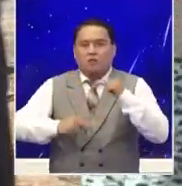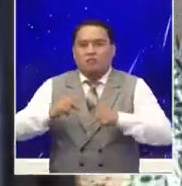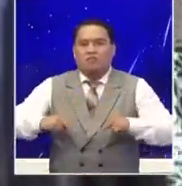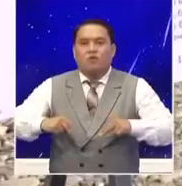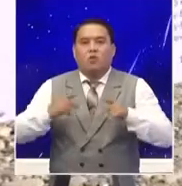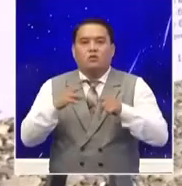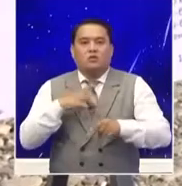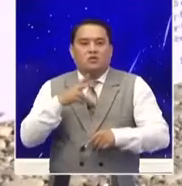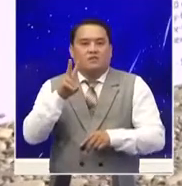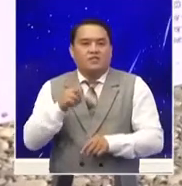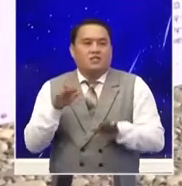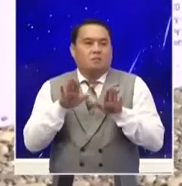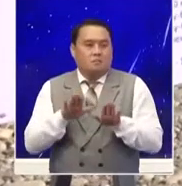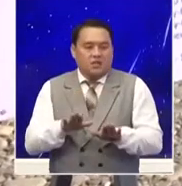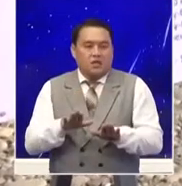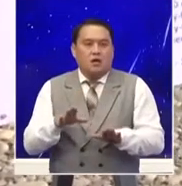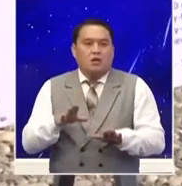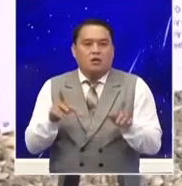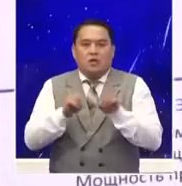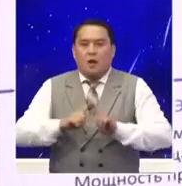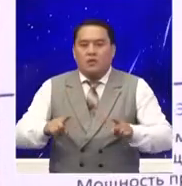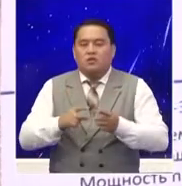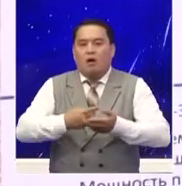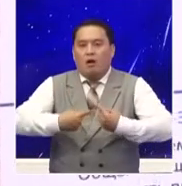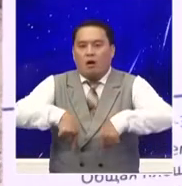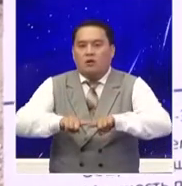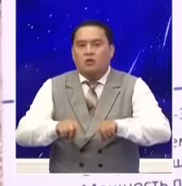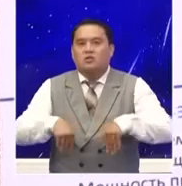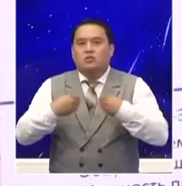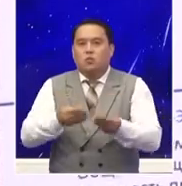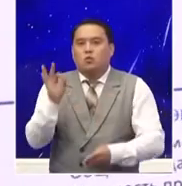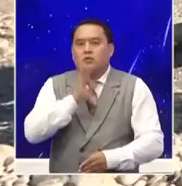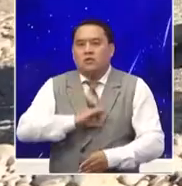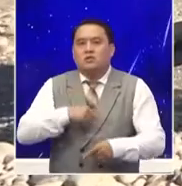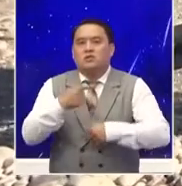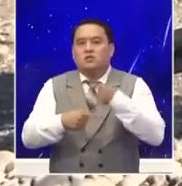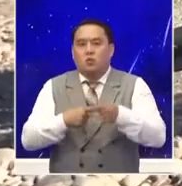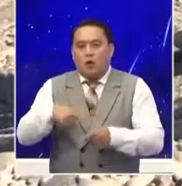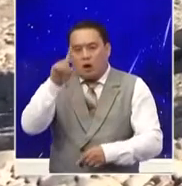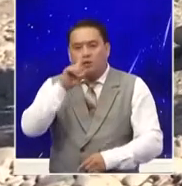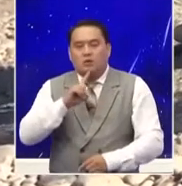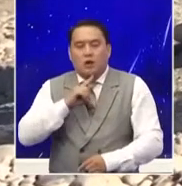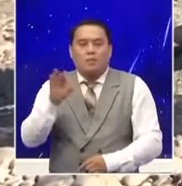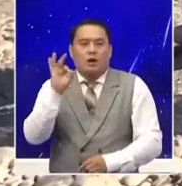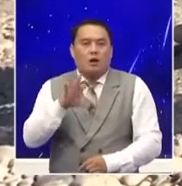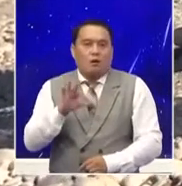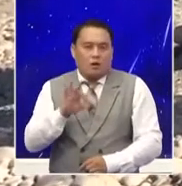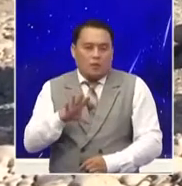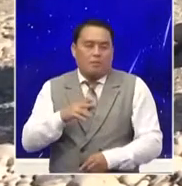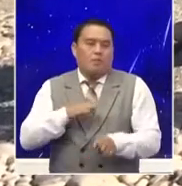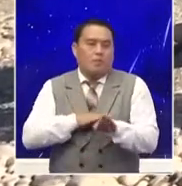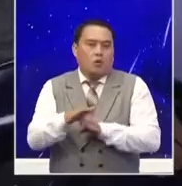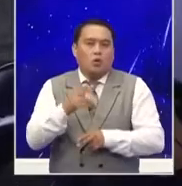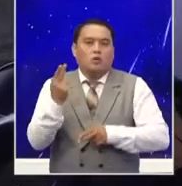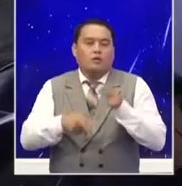сооружение, рассчитанное на 200 койко-мест, будет иметь несколько отделений. Его сдадут в эксплуатацию уже в начале октября. На сегодняшний день полностью закончены